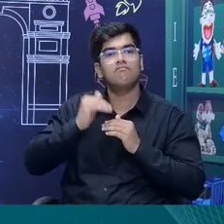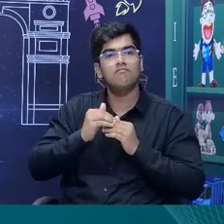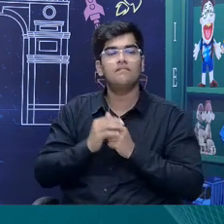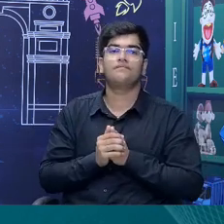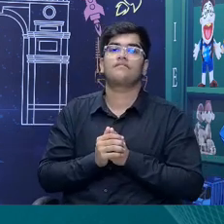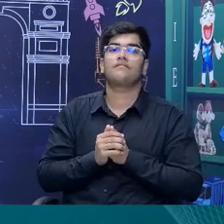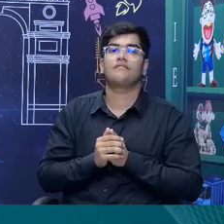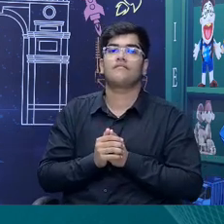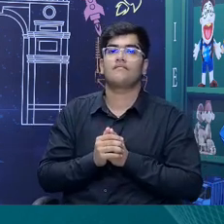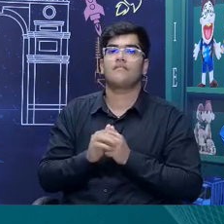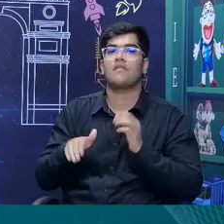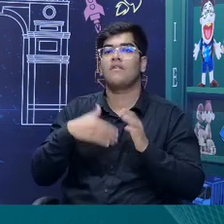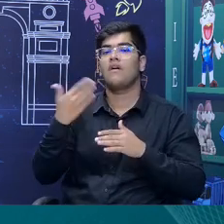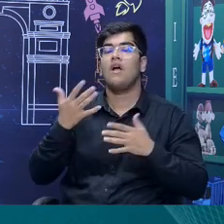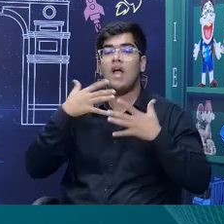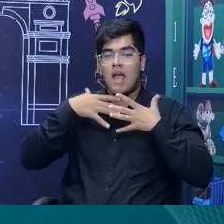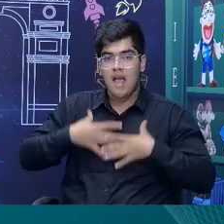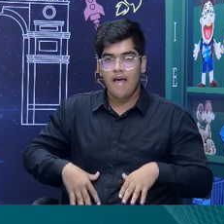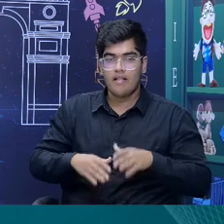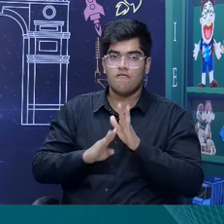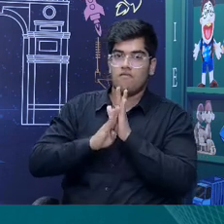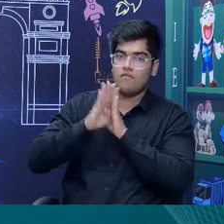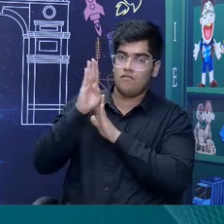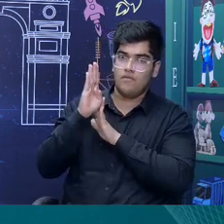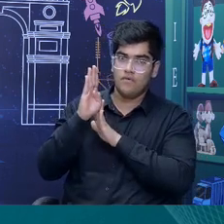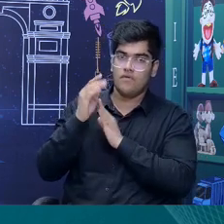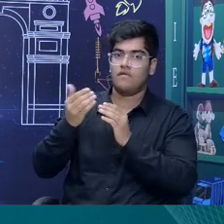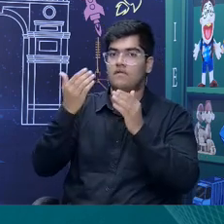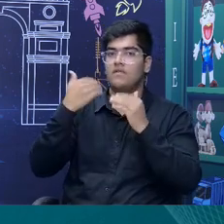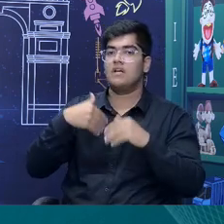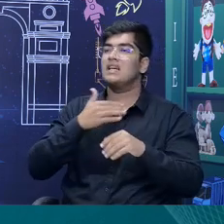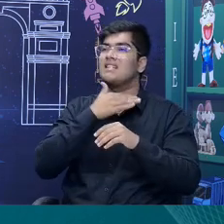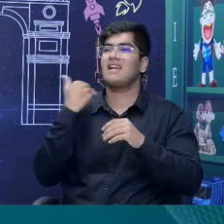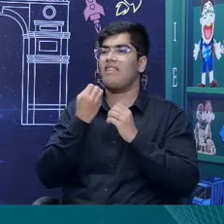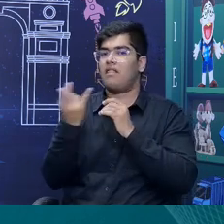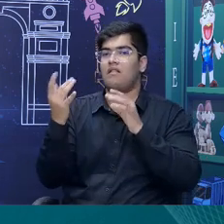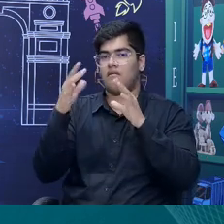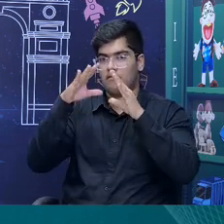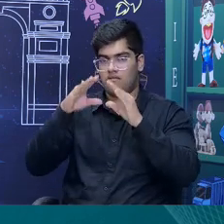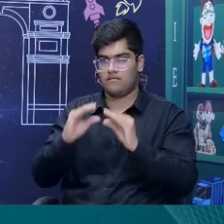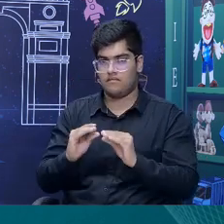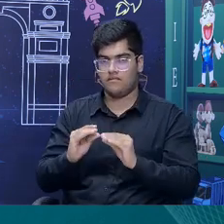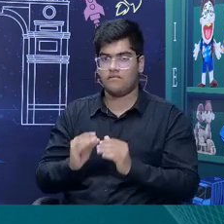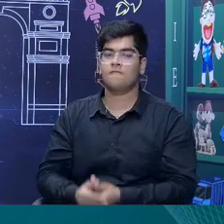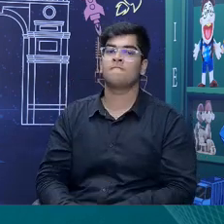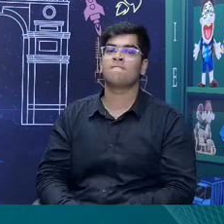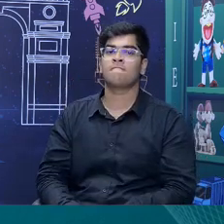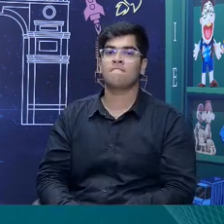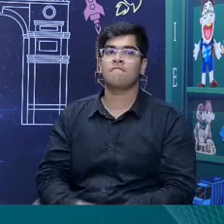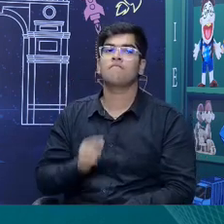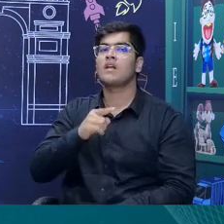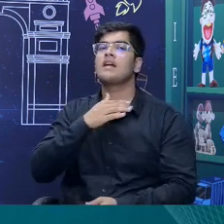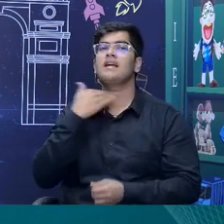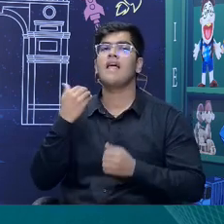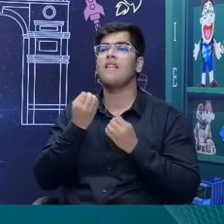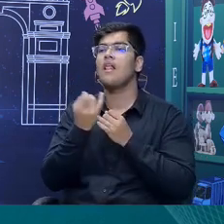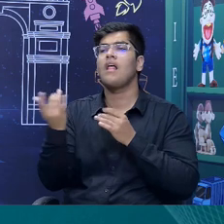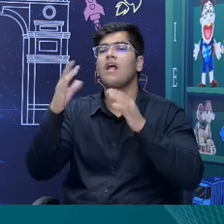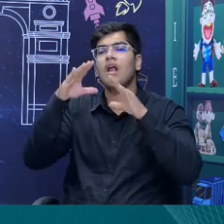इंप्रूव्ड पब्लिक हेल्थ केयर की बात करते हैं डिक्रीजिंग डेथ रेट हम कैसे का सकते हैं की हमारा डेथ रेट डिक्रीज हो रहा है